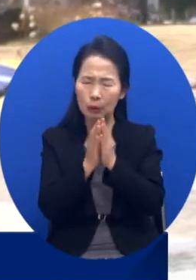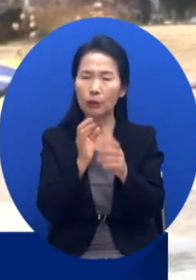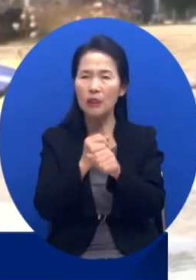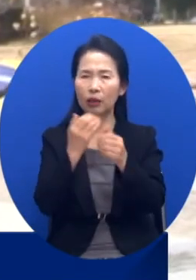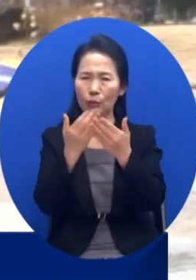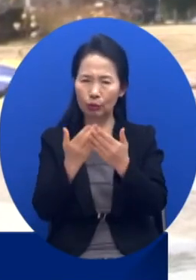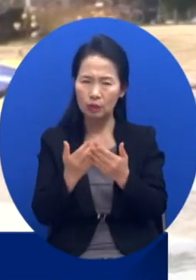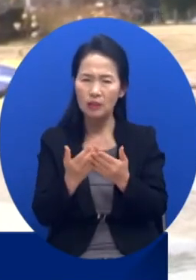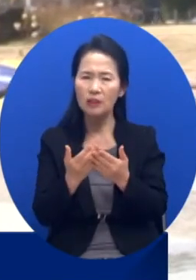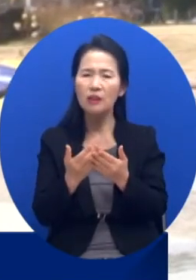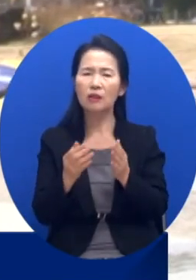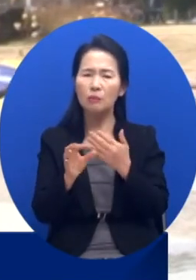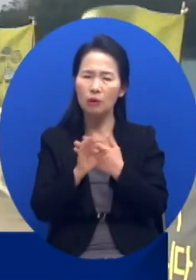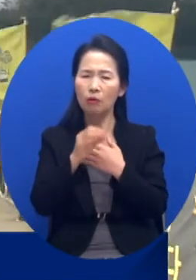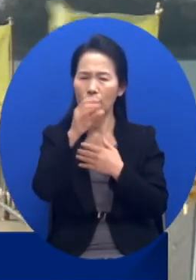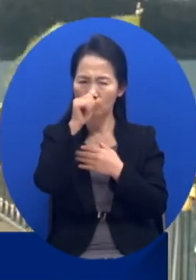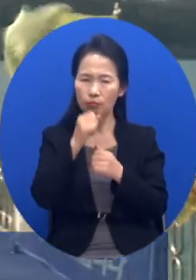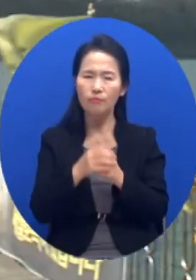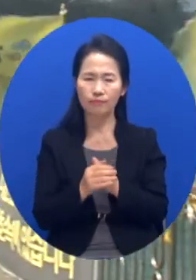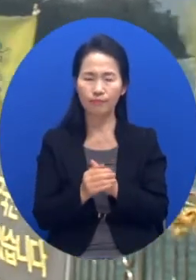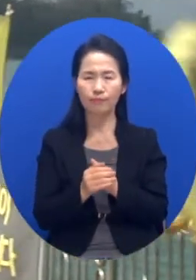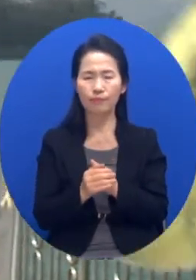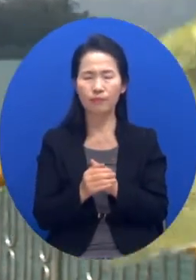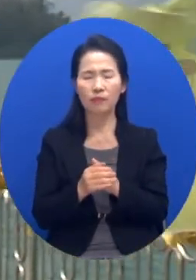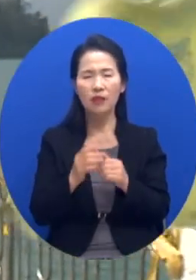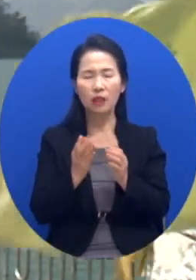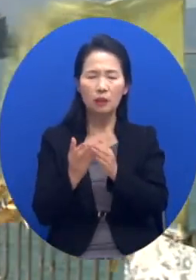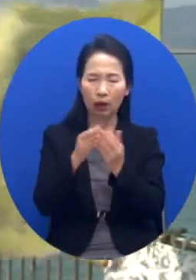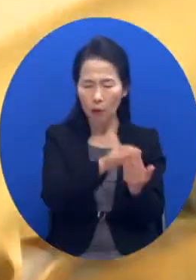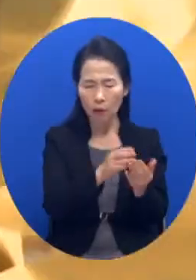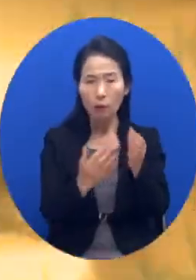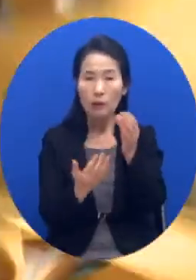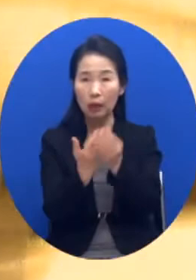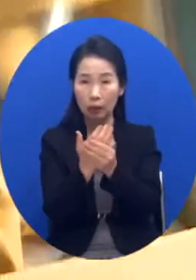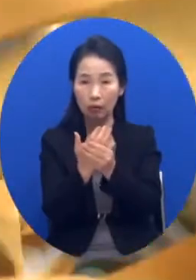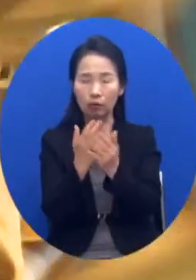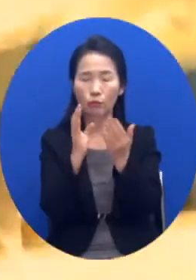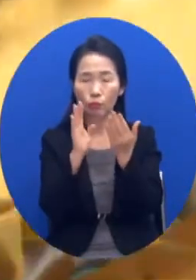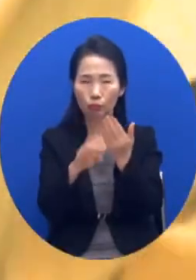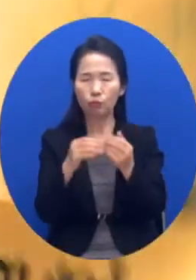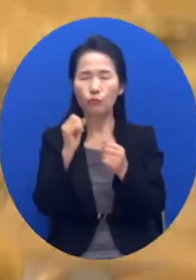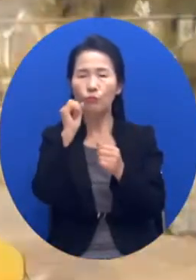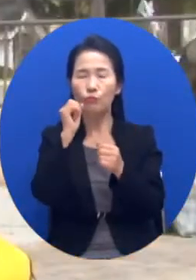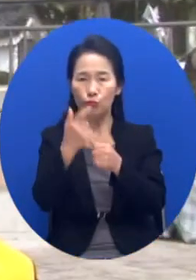주시면 참으로 감사하겠습니다. 세월호 사건이 발생한 지 6년 반,